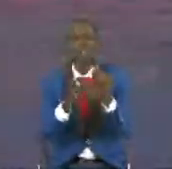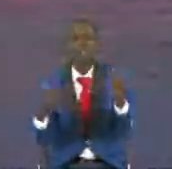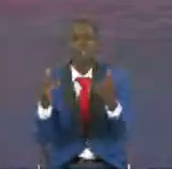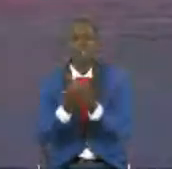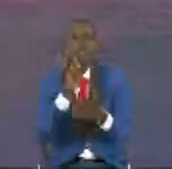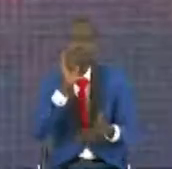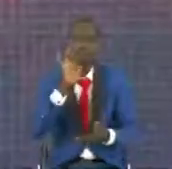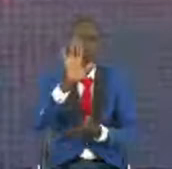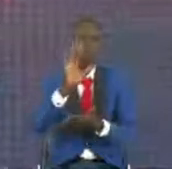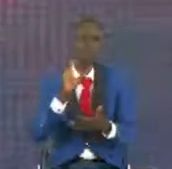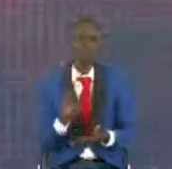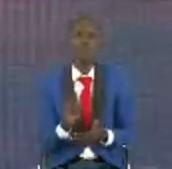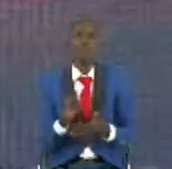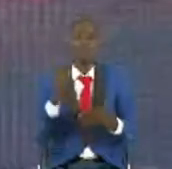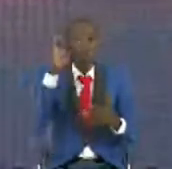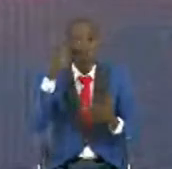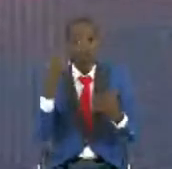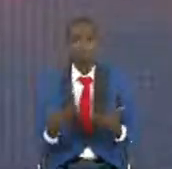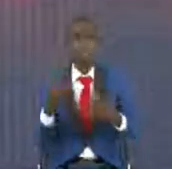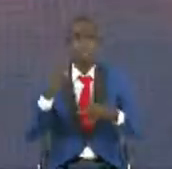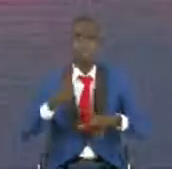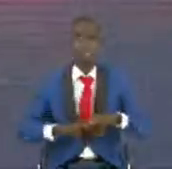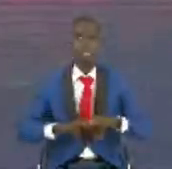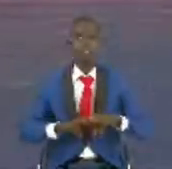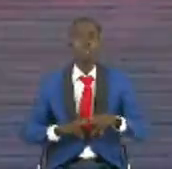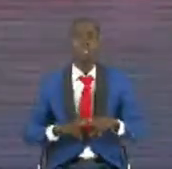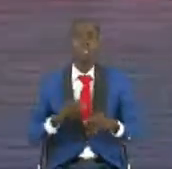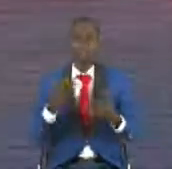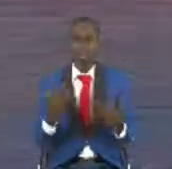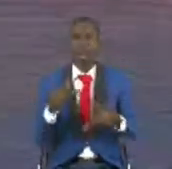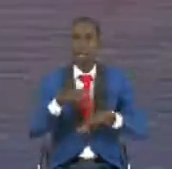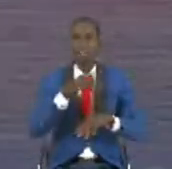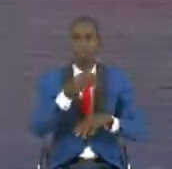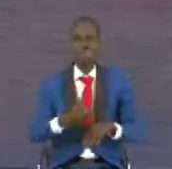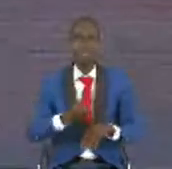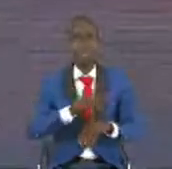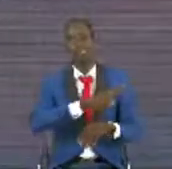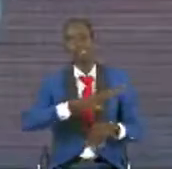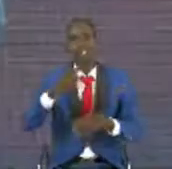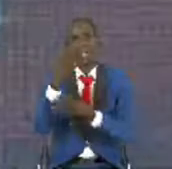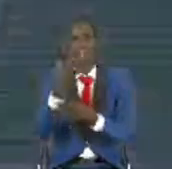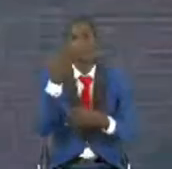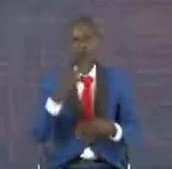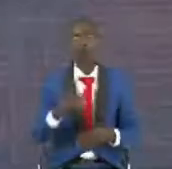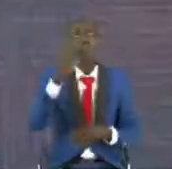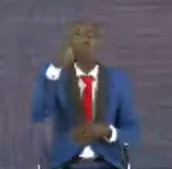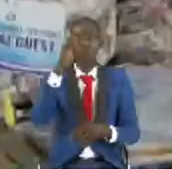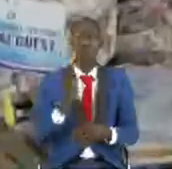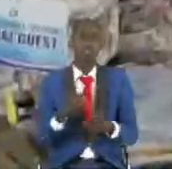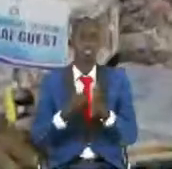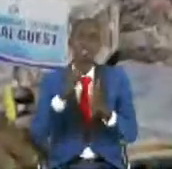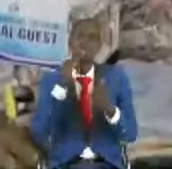tout ce qui t'appartient. Il s'est assis à la droite du trône de Dieu. C'est